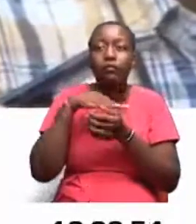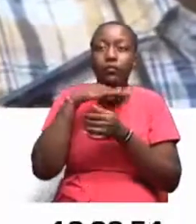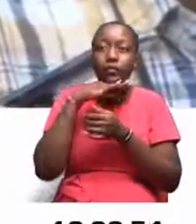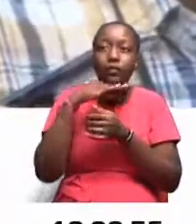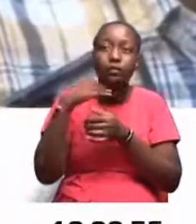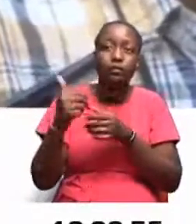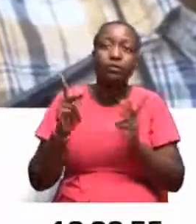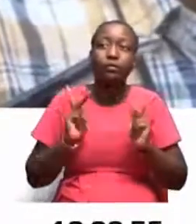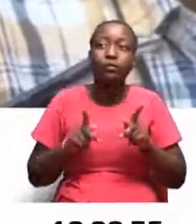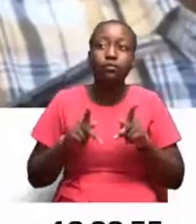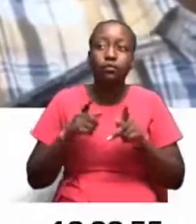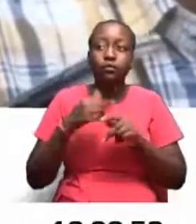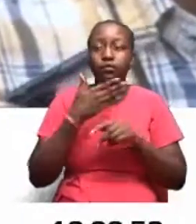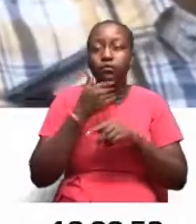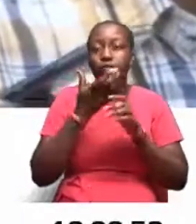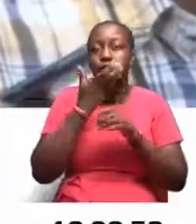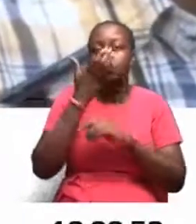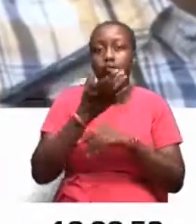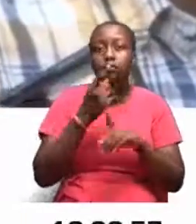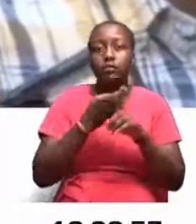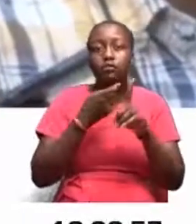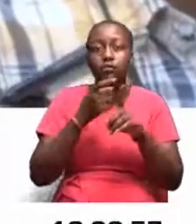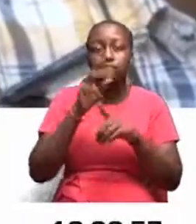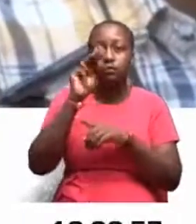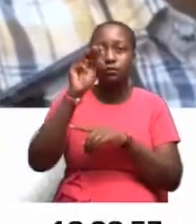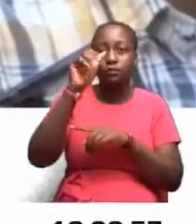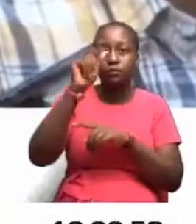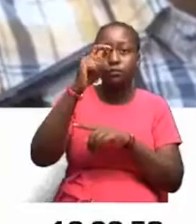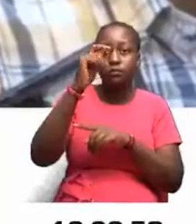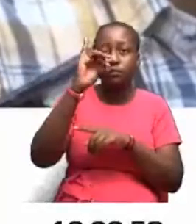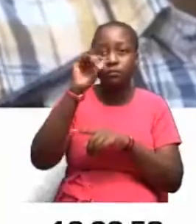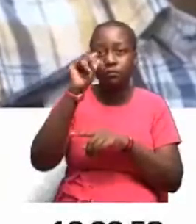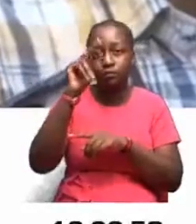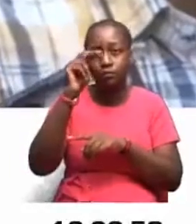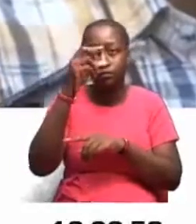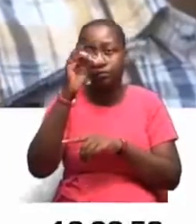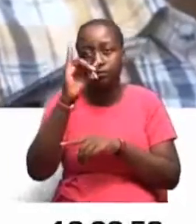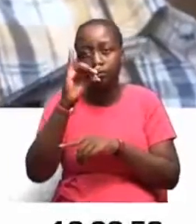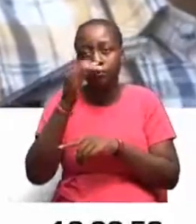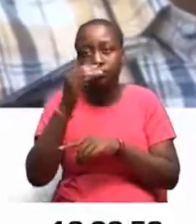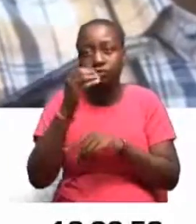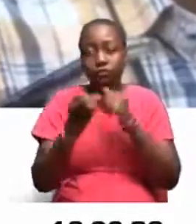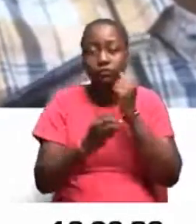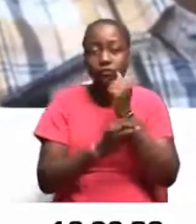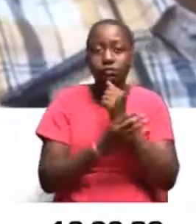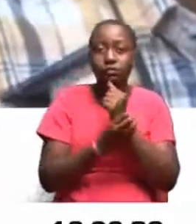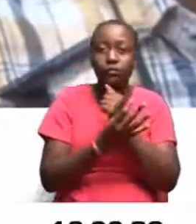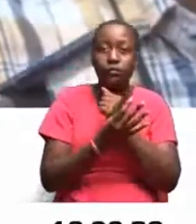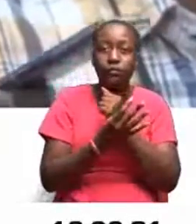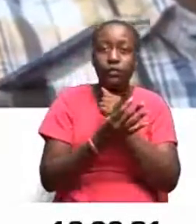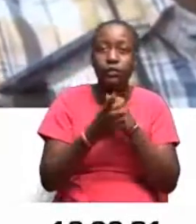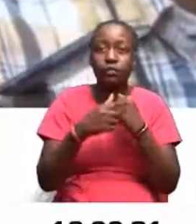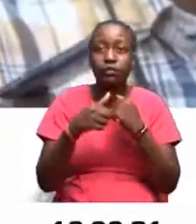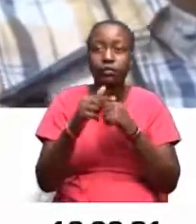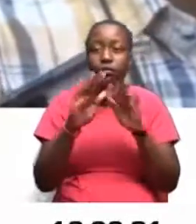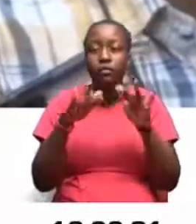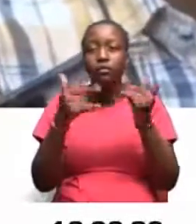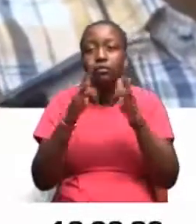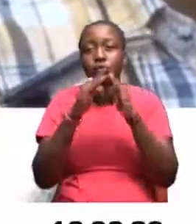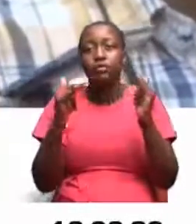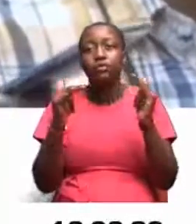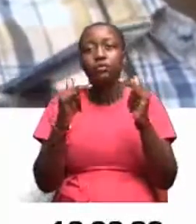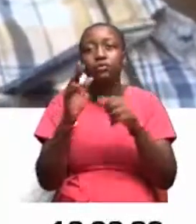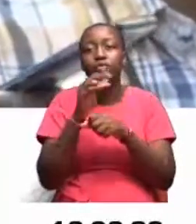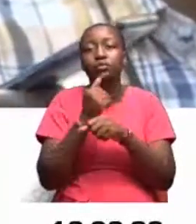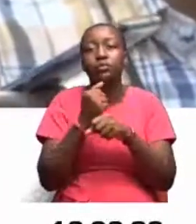want answers from Mr. Matiang'i, Dr. Fred Matiang'i, to explain to us how these camps are operating, because it would